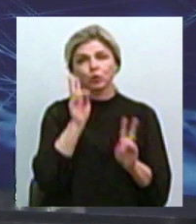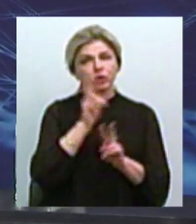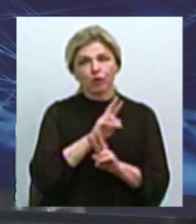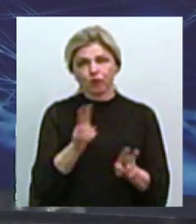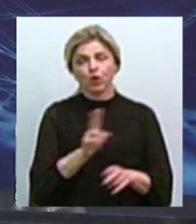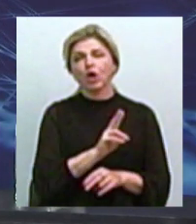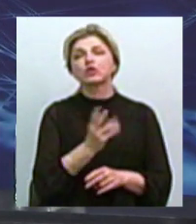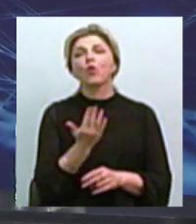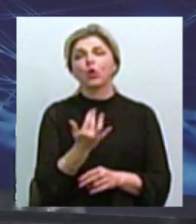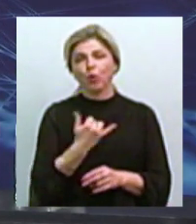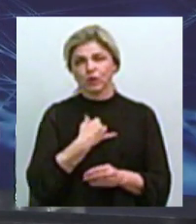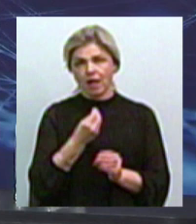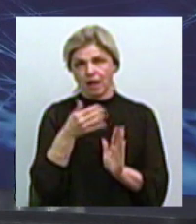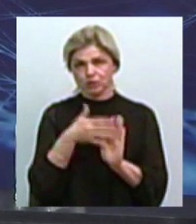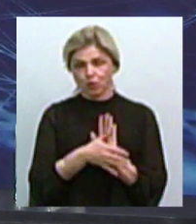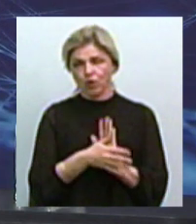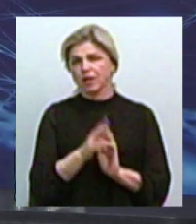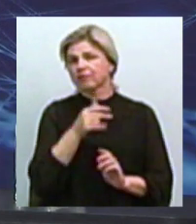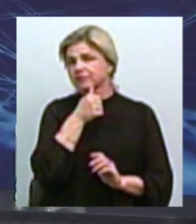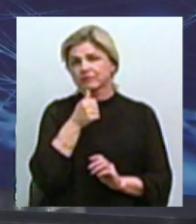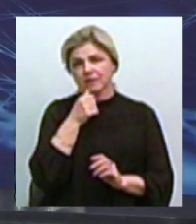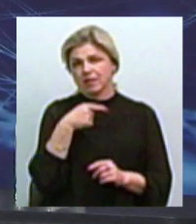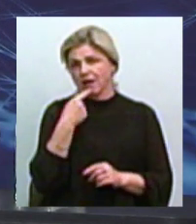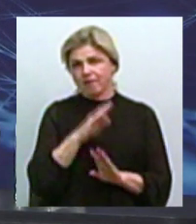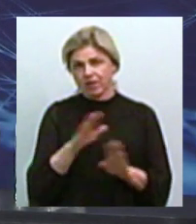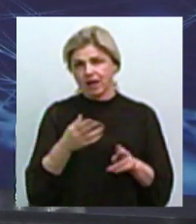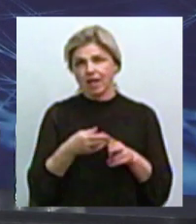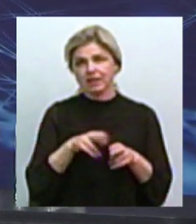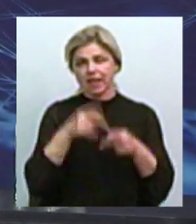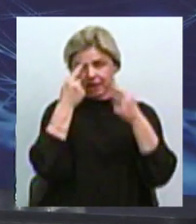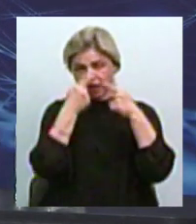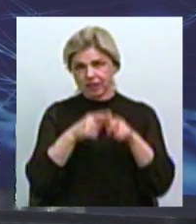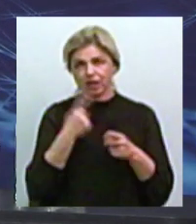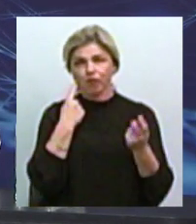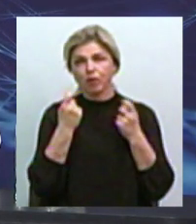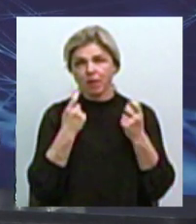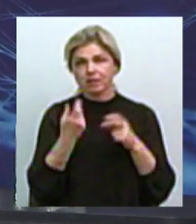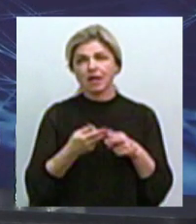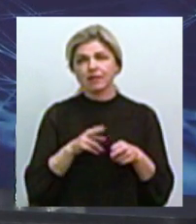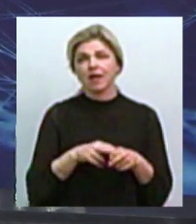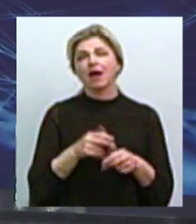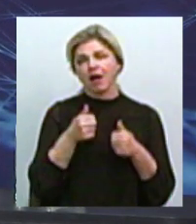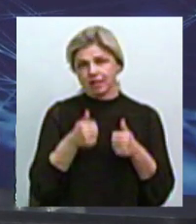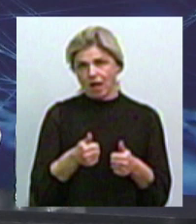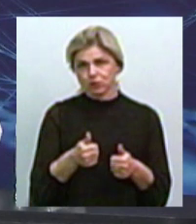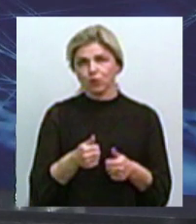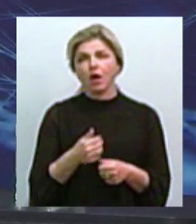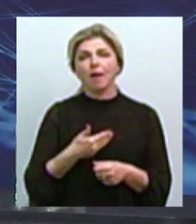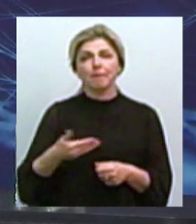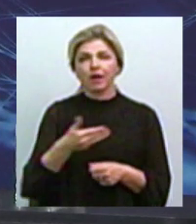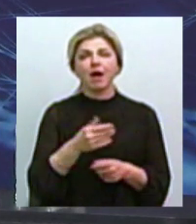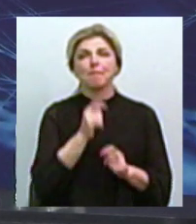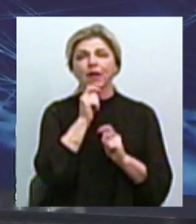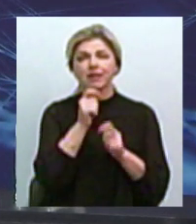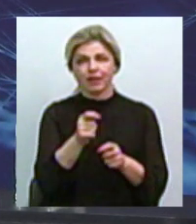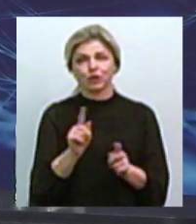там расходы. Мы не посвящаем в это никто, это техническая информация, и, в принципе, это классно. Мы, наоборот, еще даже любим подарить